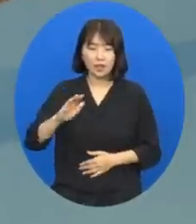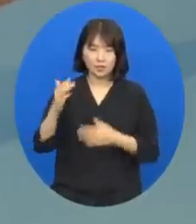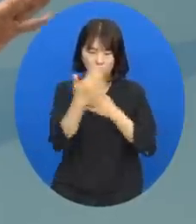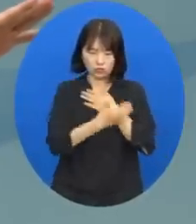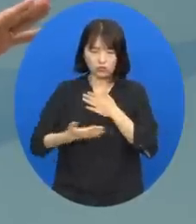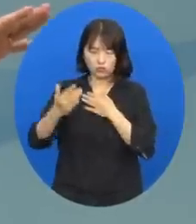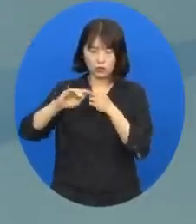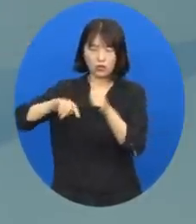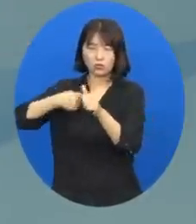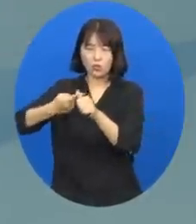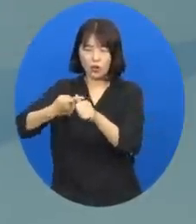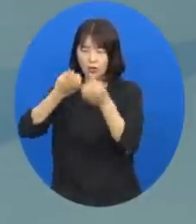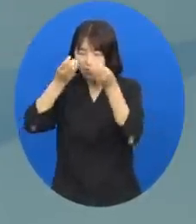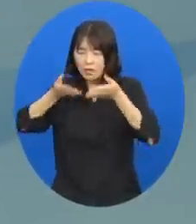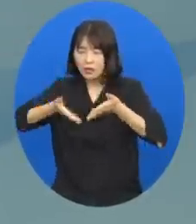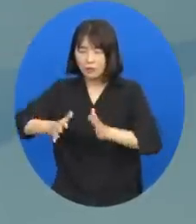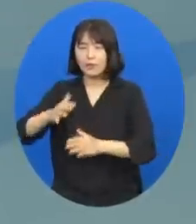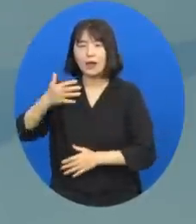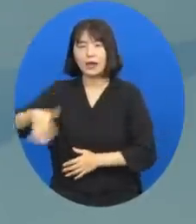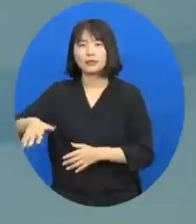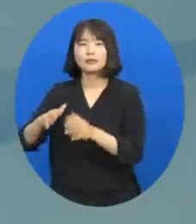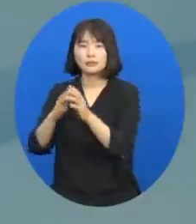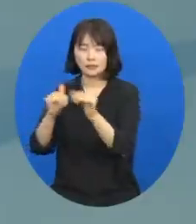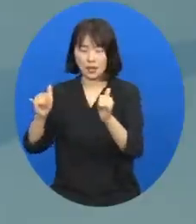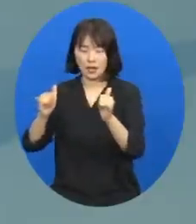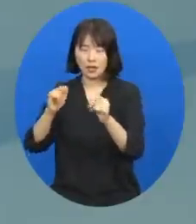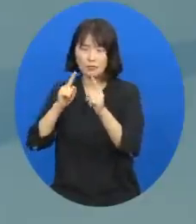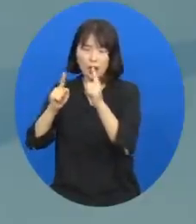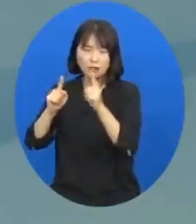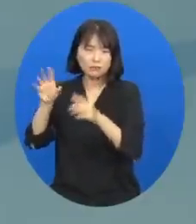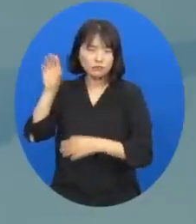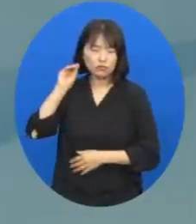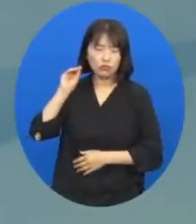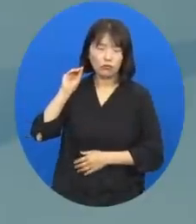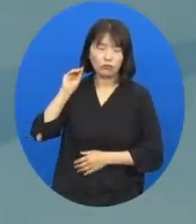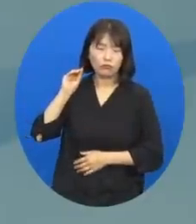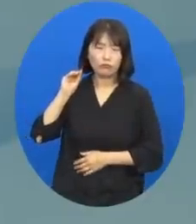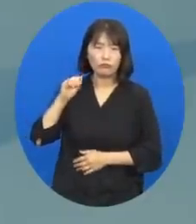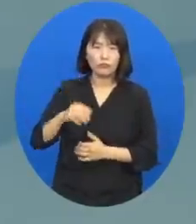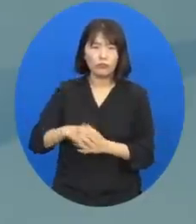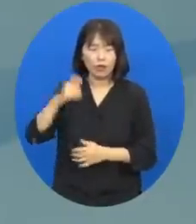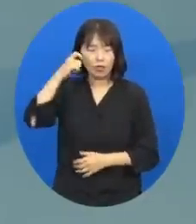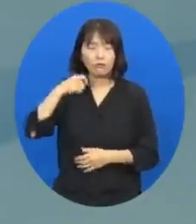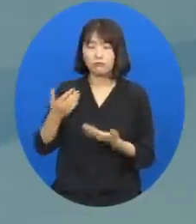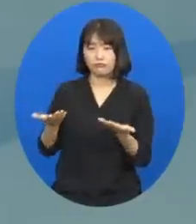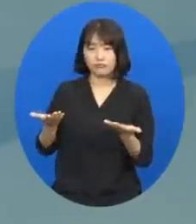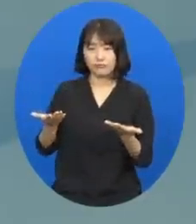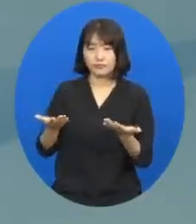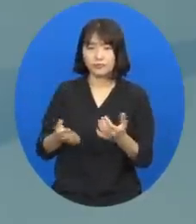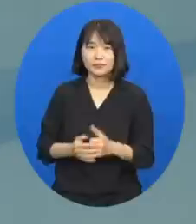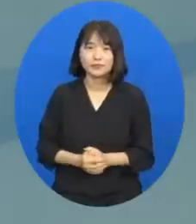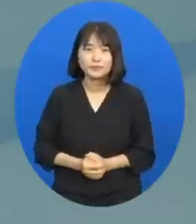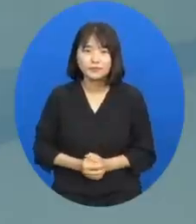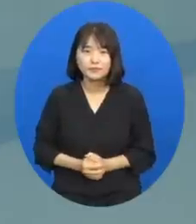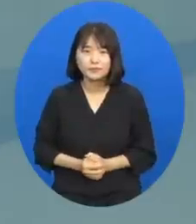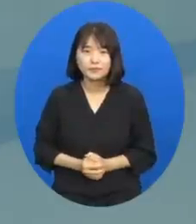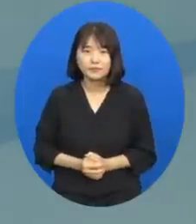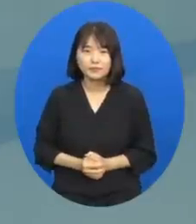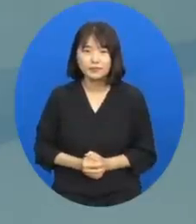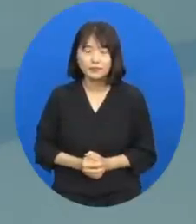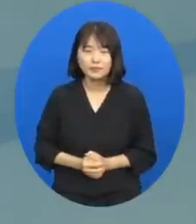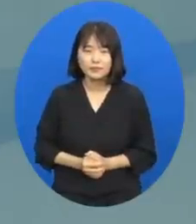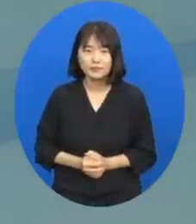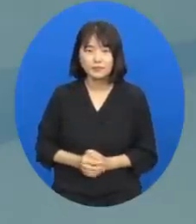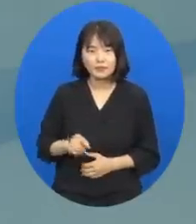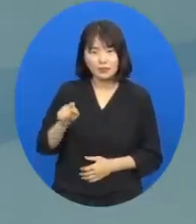거듭나지 않은 사람은 요 말씀이 반응하지 않습니다 오늘 이와 같은 말씀을 들어도 들리지 않습니다 그렇다면 그 사람 아직